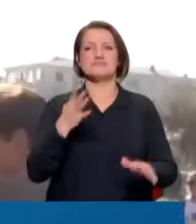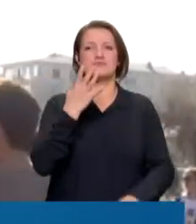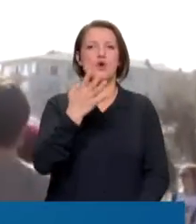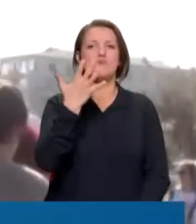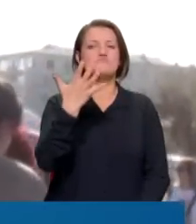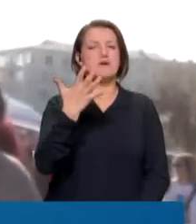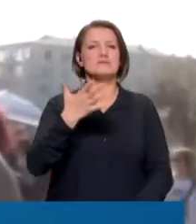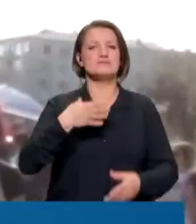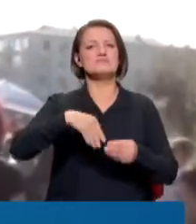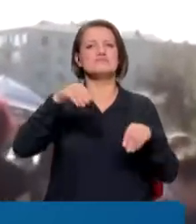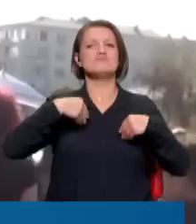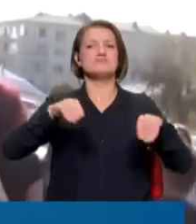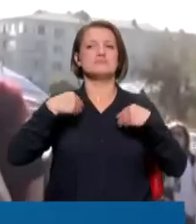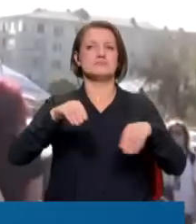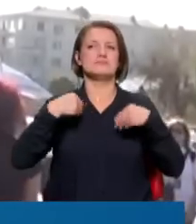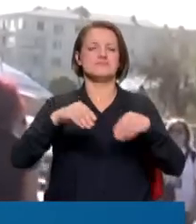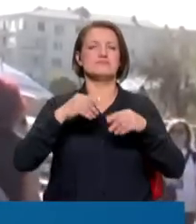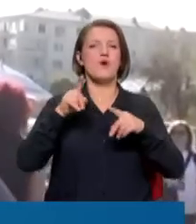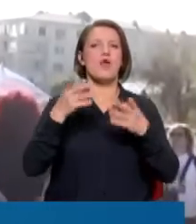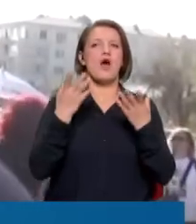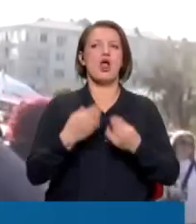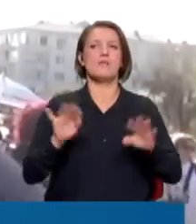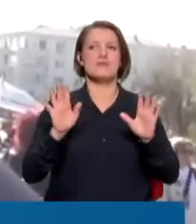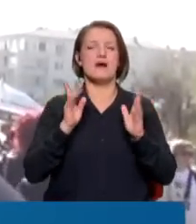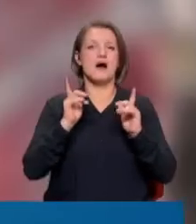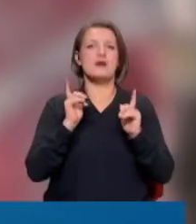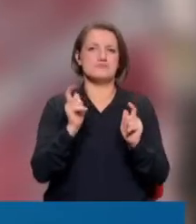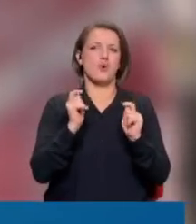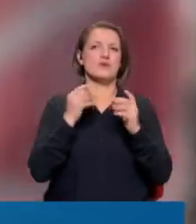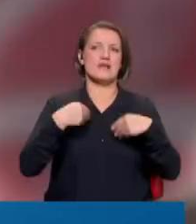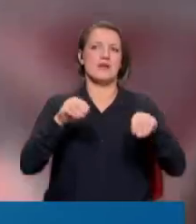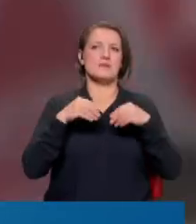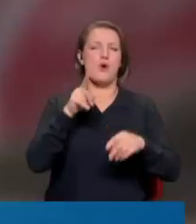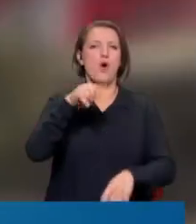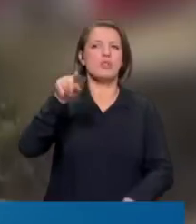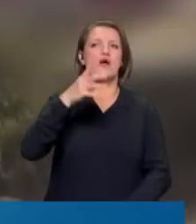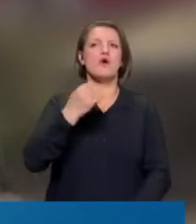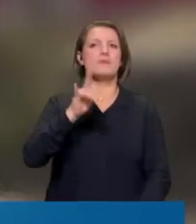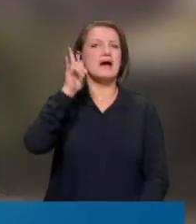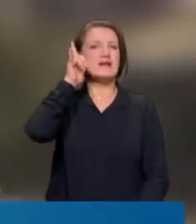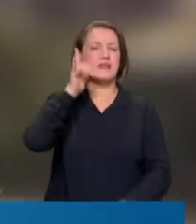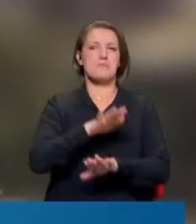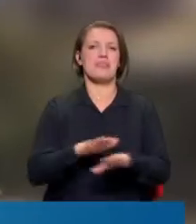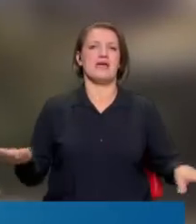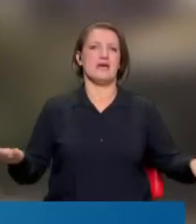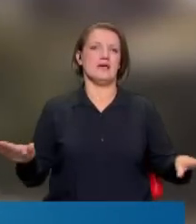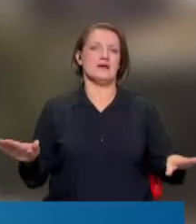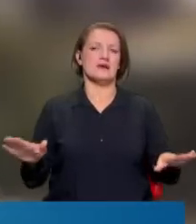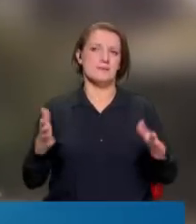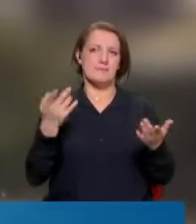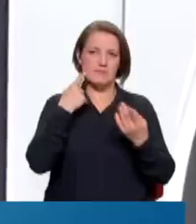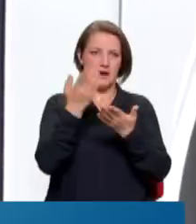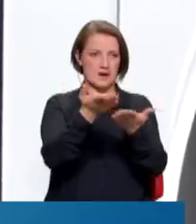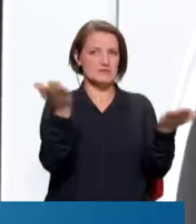top satıyoruz onlar olmasa bir top sor satarsın onlar olmasa Edirne bittik yani bakar